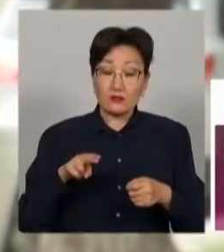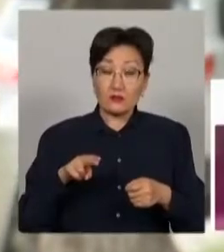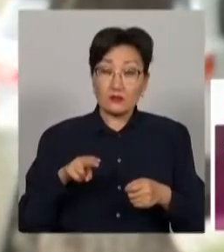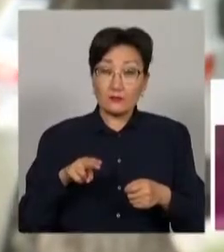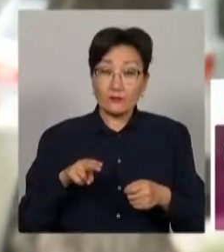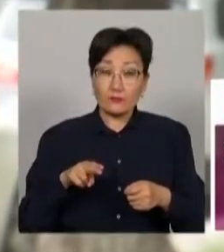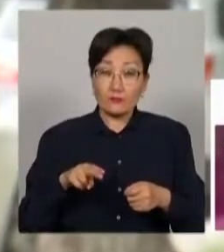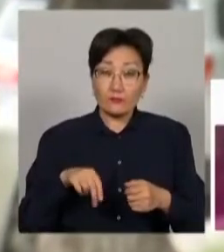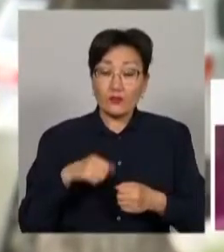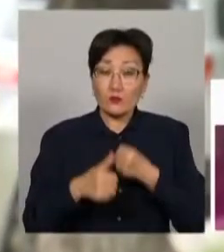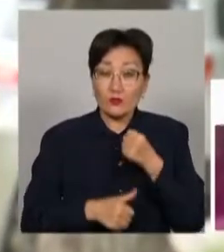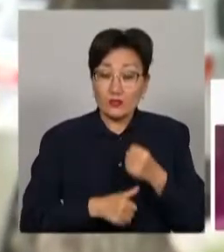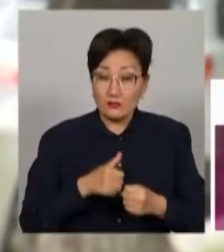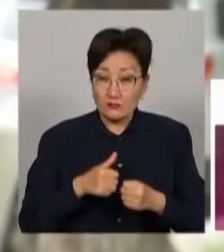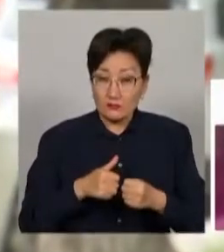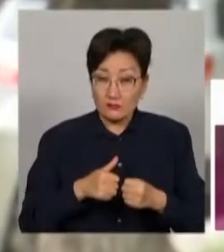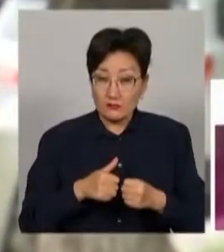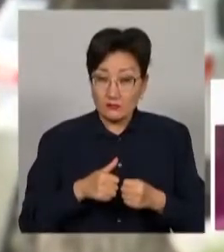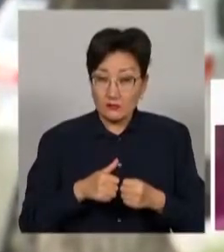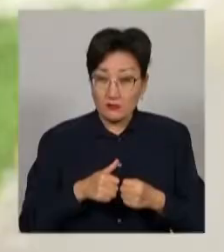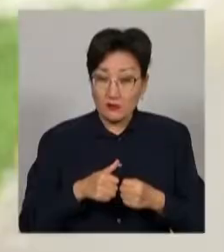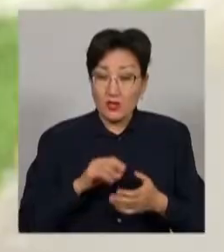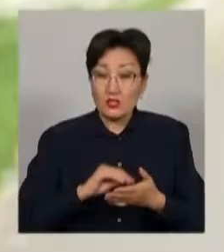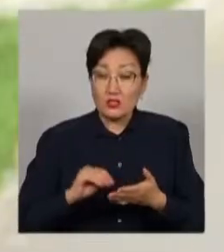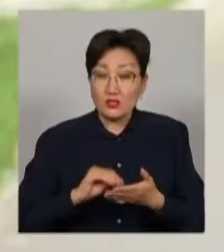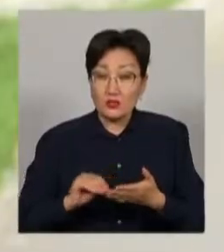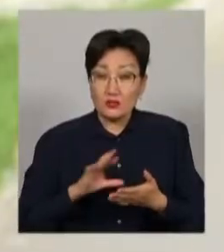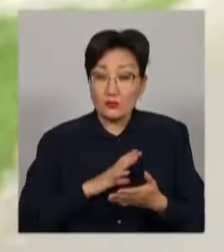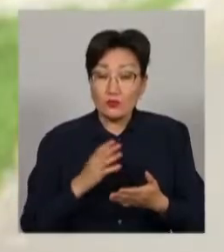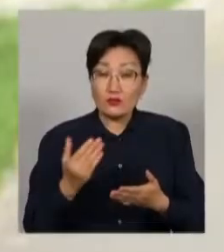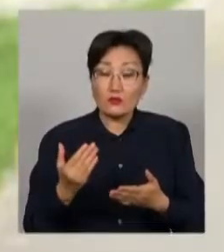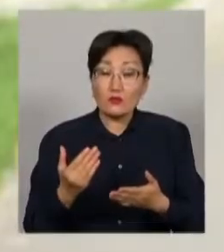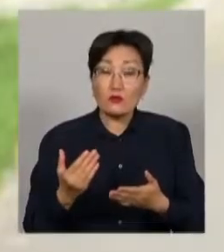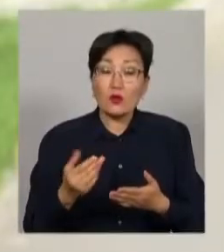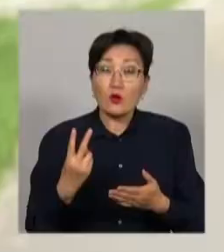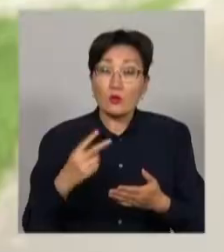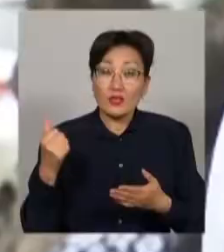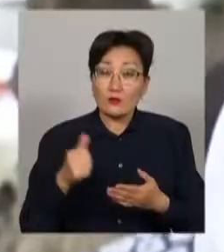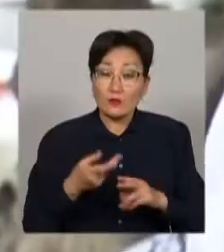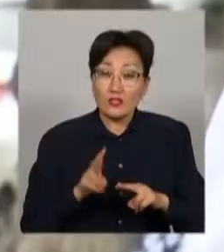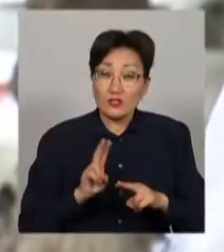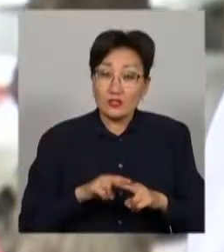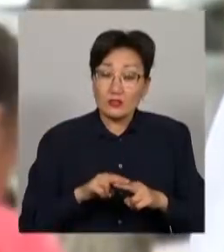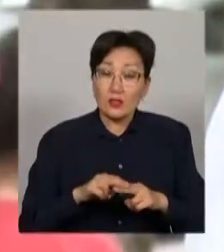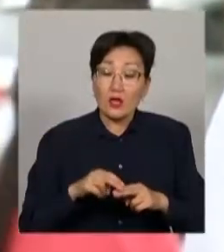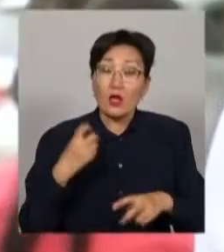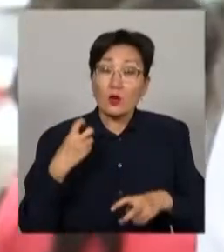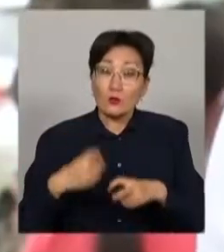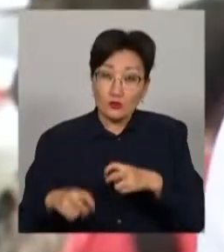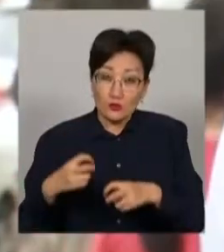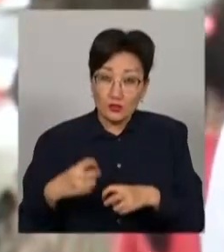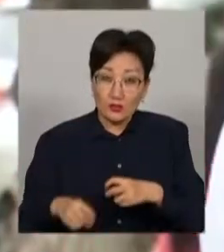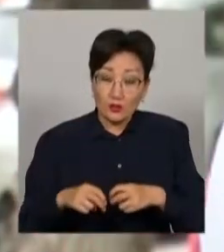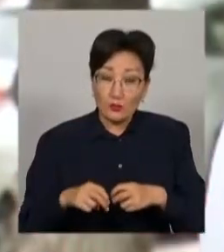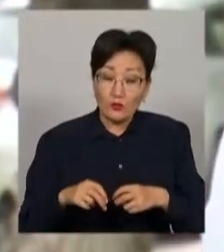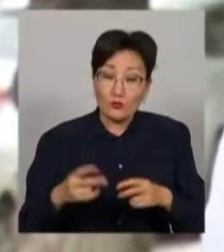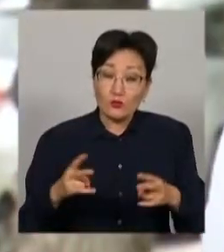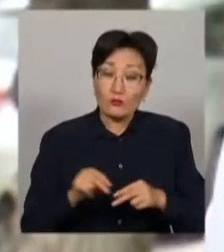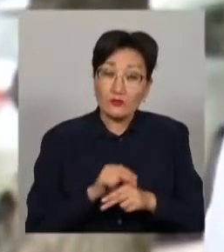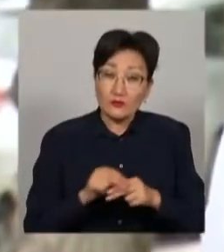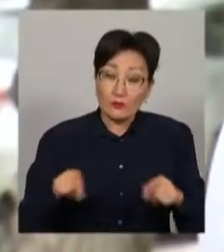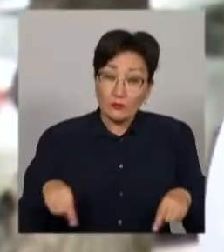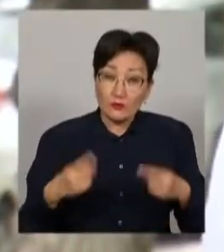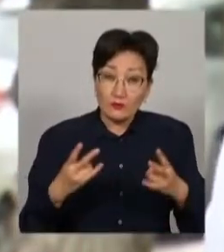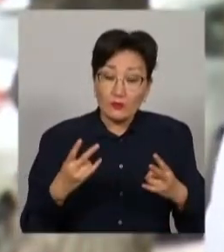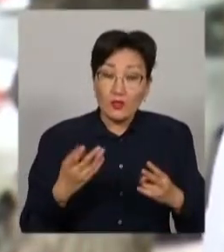административ материалдар жазылды. Ол кісіге келгенде сол екі аптаның ішінде сол аталған заңбұзушылықтарды орнына келтіріп жөндемесе, біз